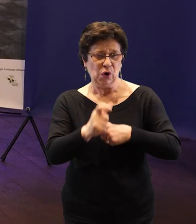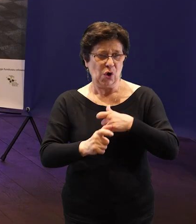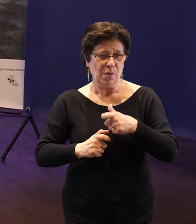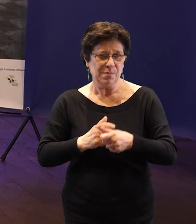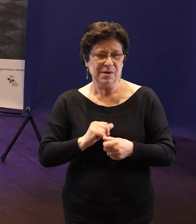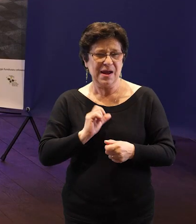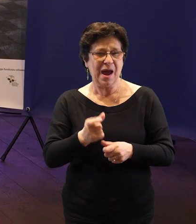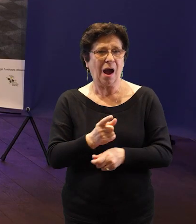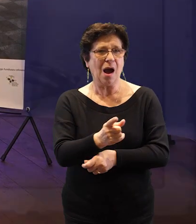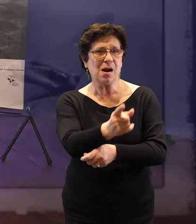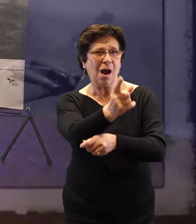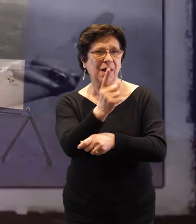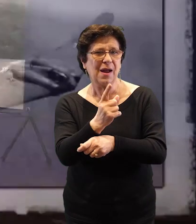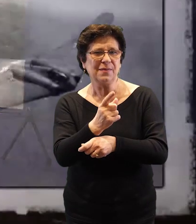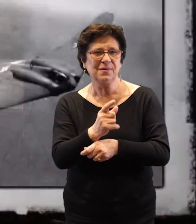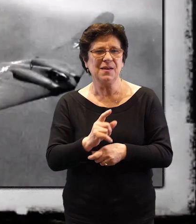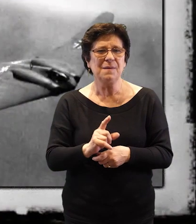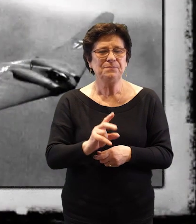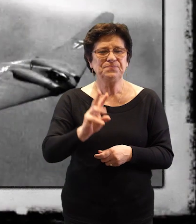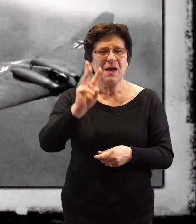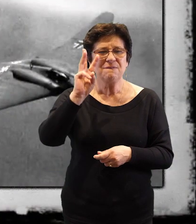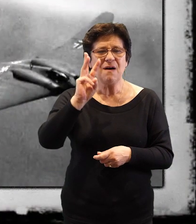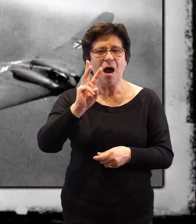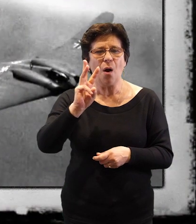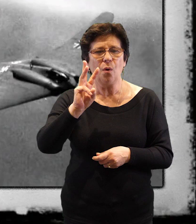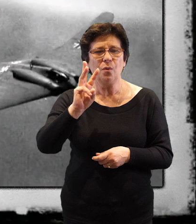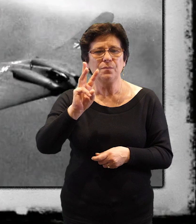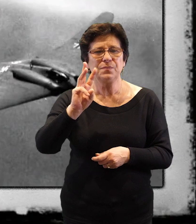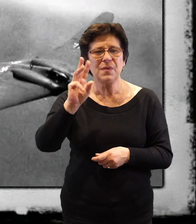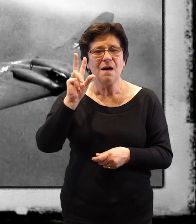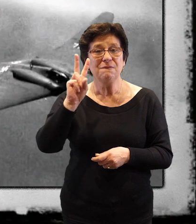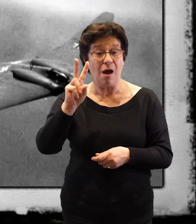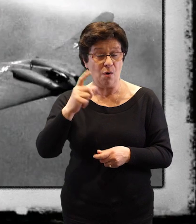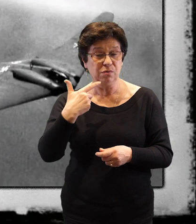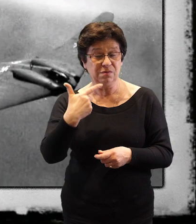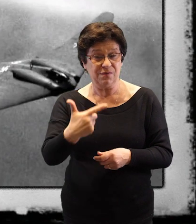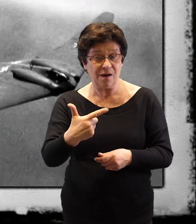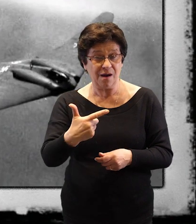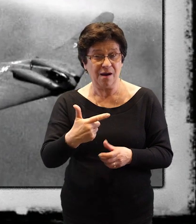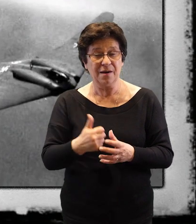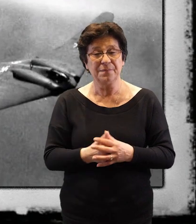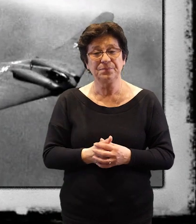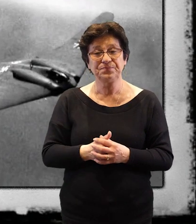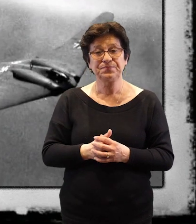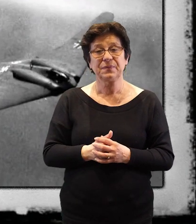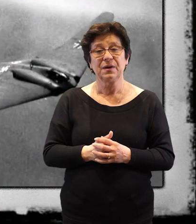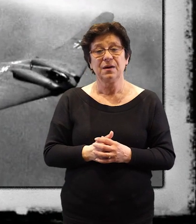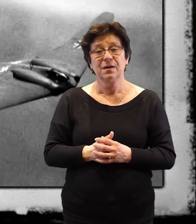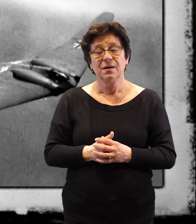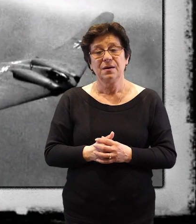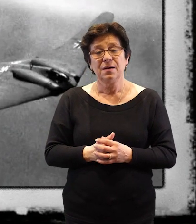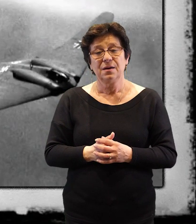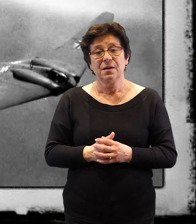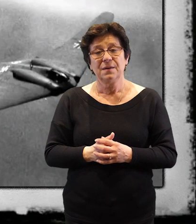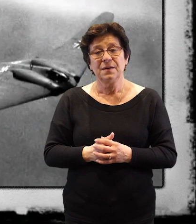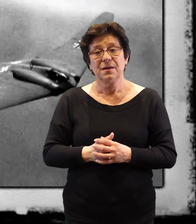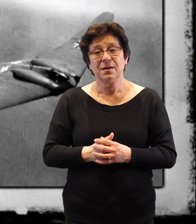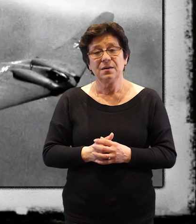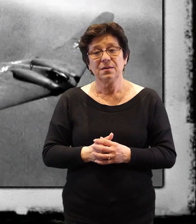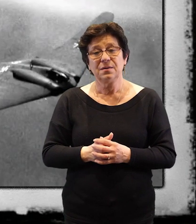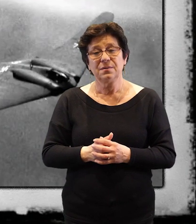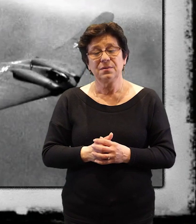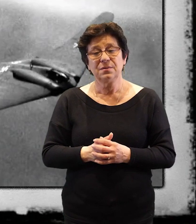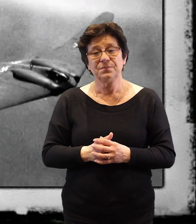jak rakiety V2, tutaj po lewej stronie, pierwszy myśliwiec odrzutowy M262, który